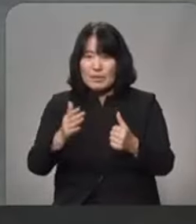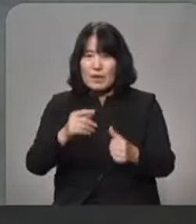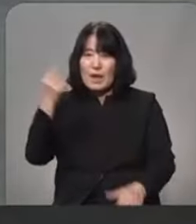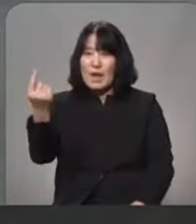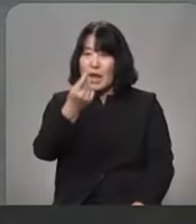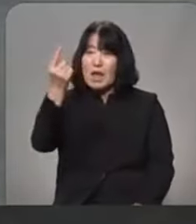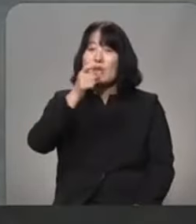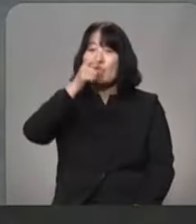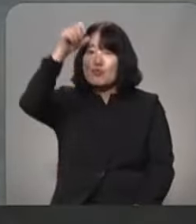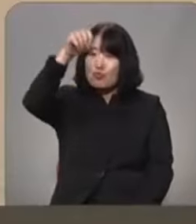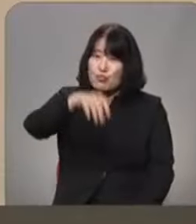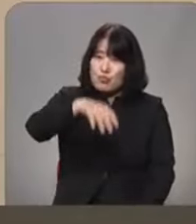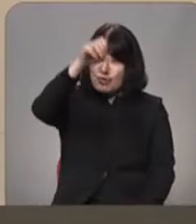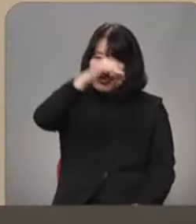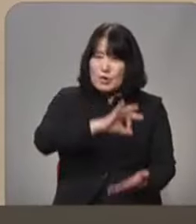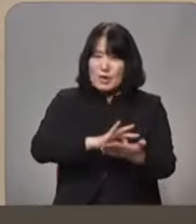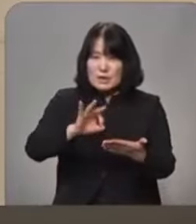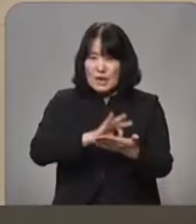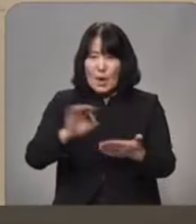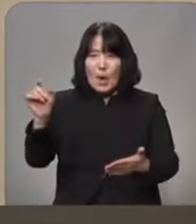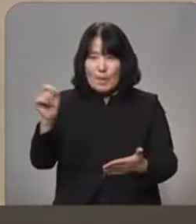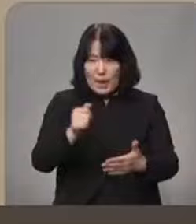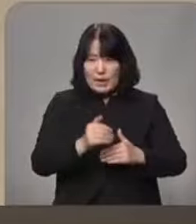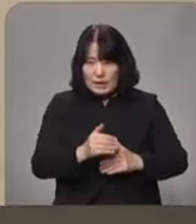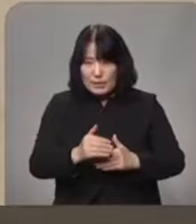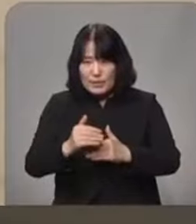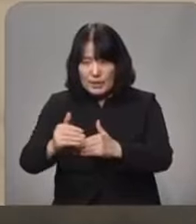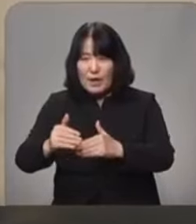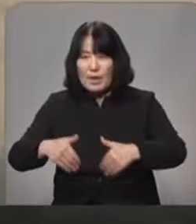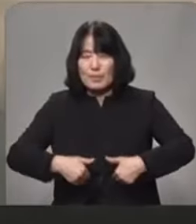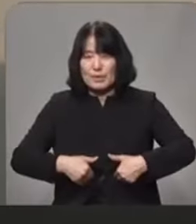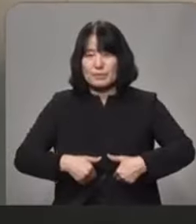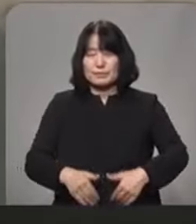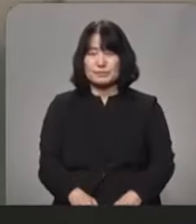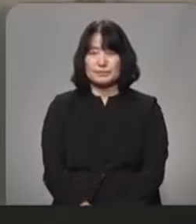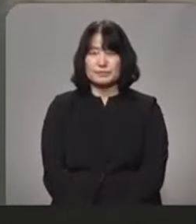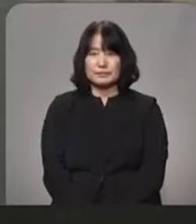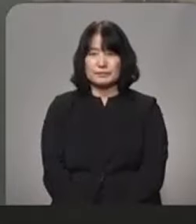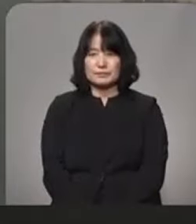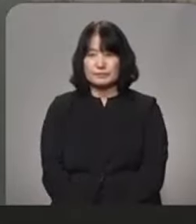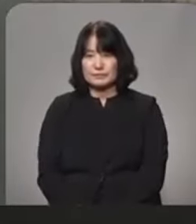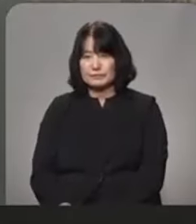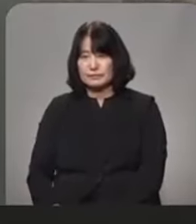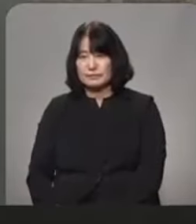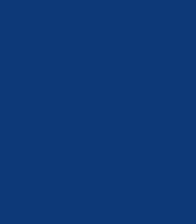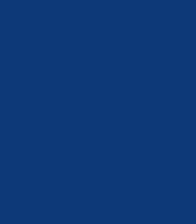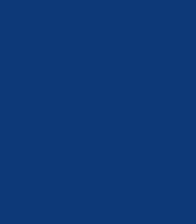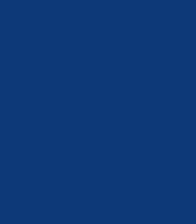대책을 신속하게 추진해야 한다고 지적합니다. KBS 뉴스 정상빈입니다.